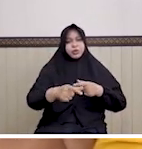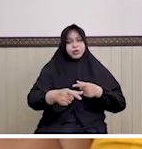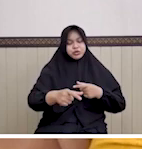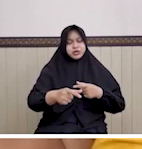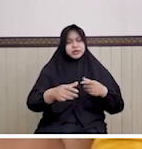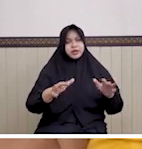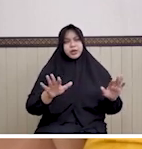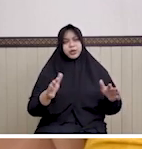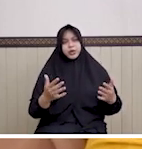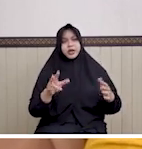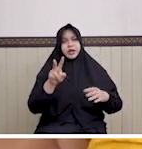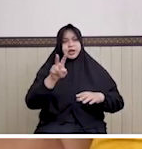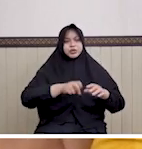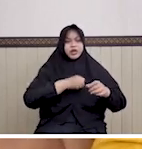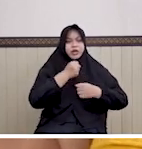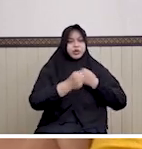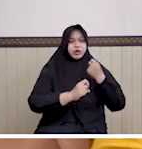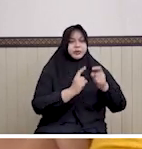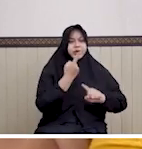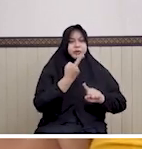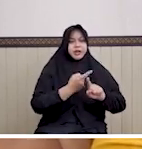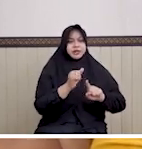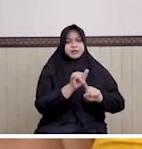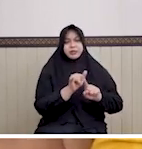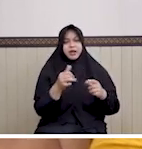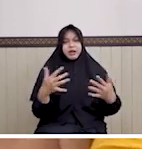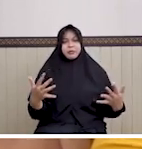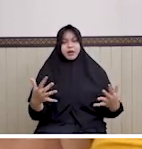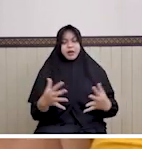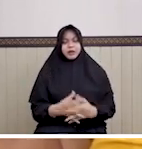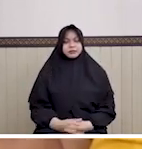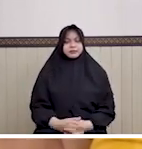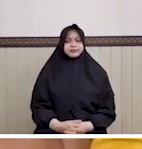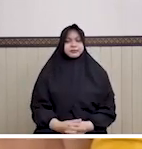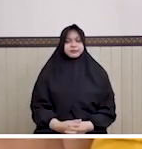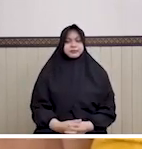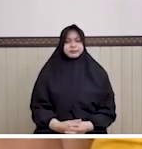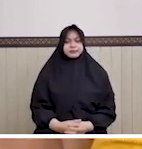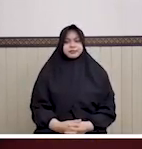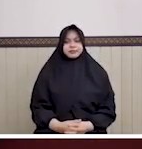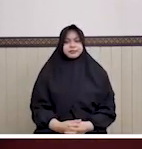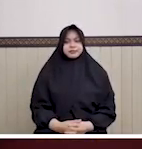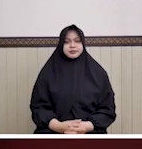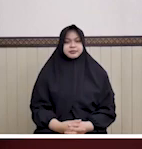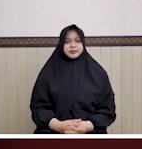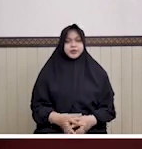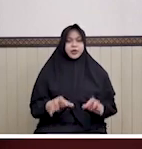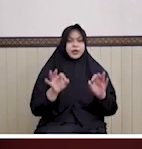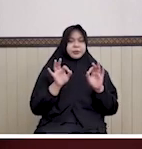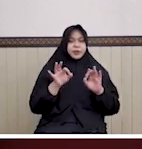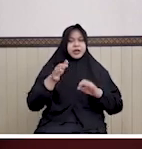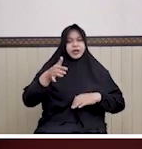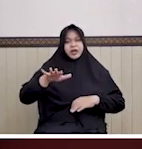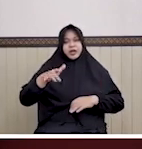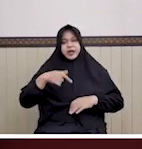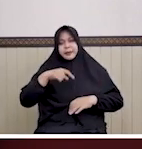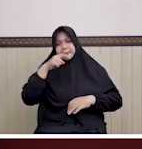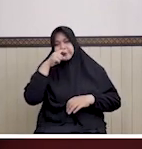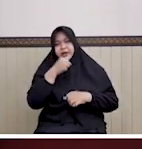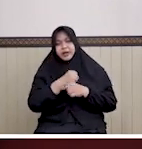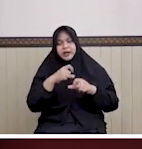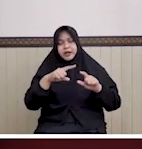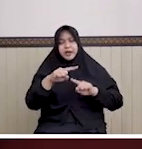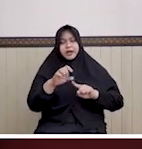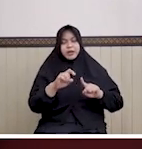atau hal yang harus dilakukan pertama kali setiap pasti apa seperti itu Oke Baik kira-kira pagar tapi